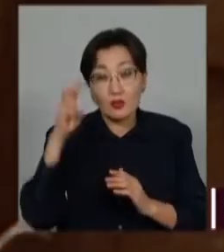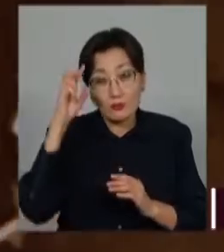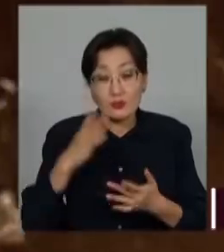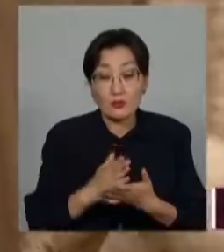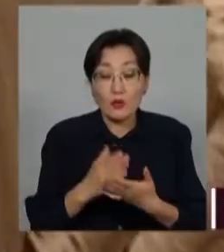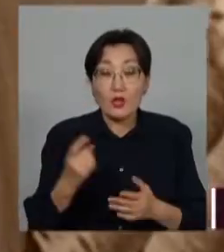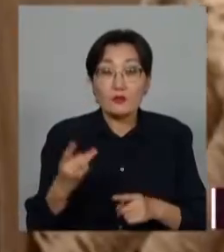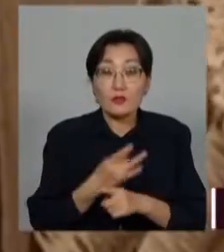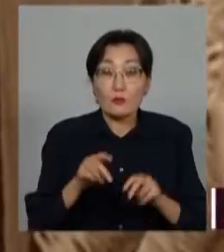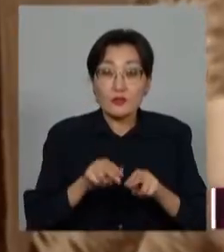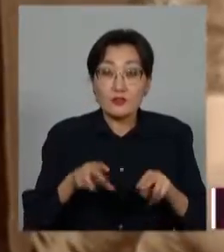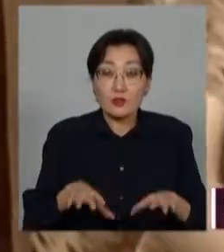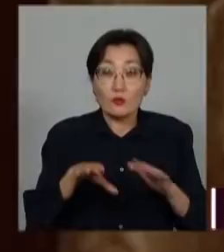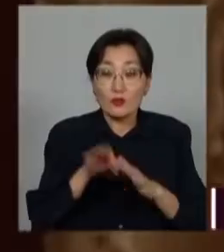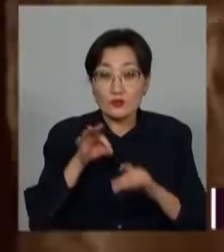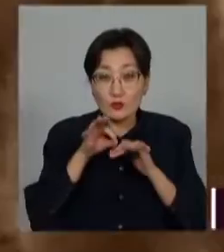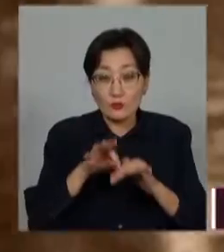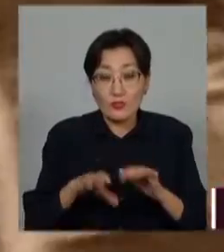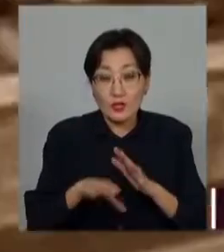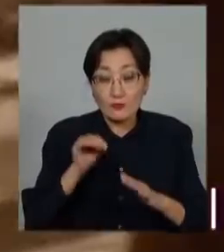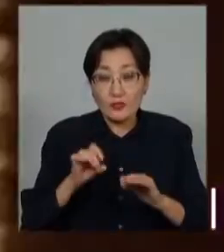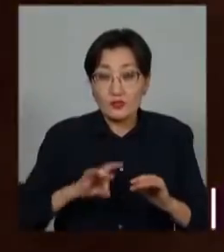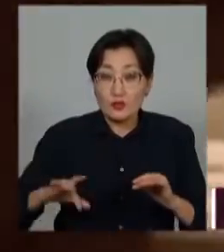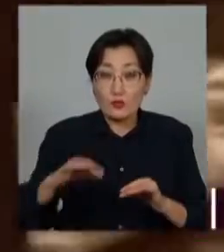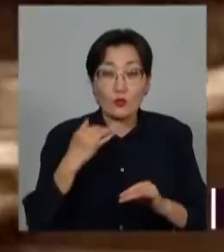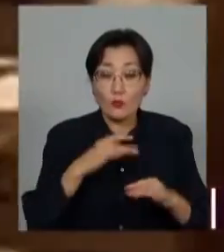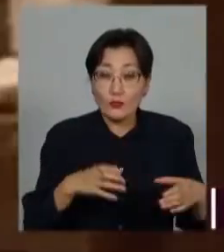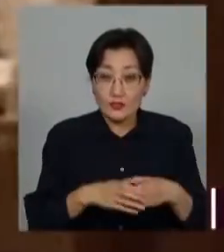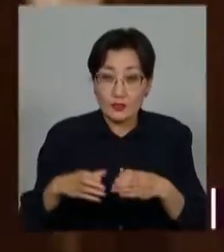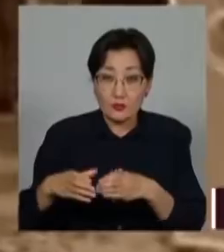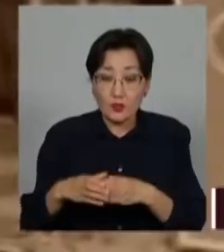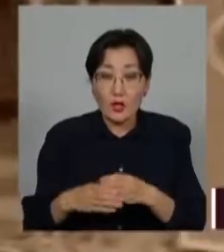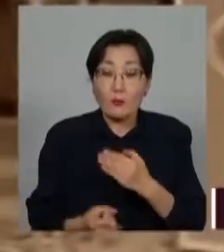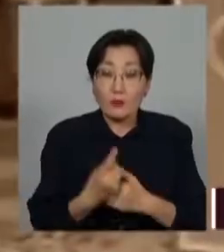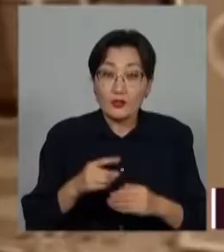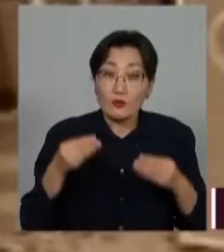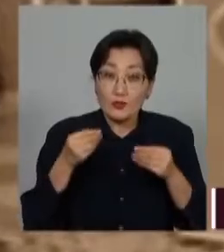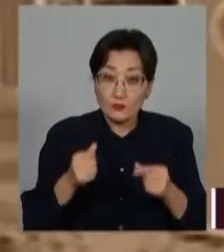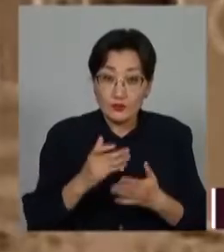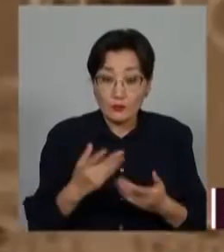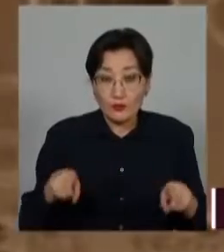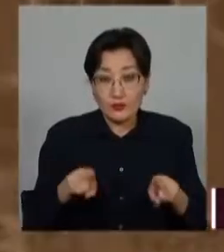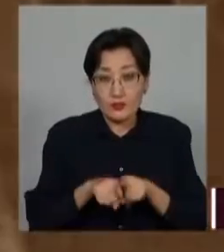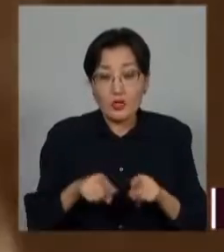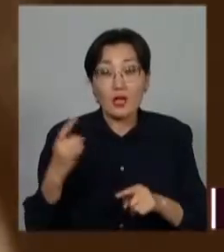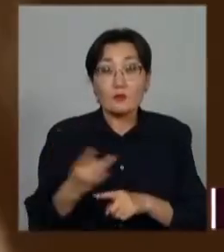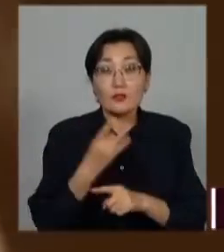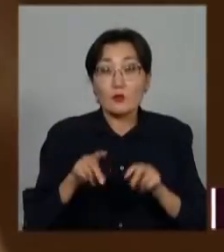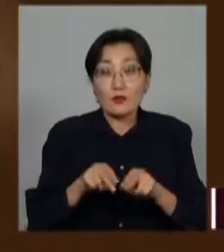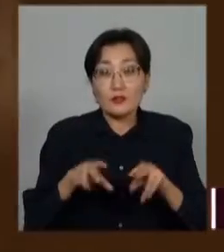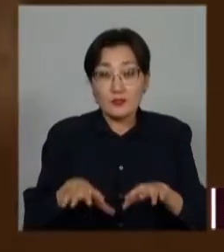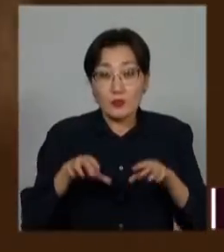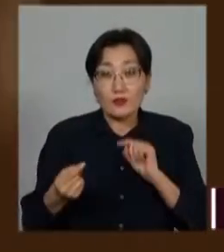күні алғаш рет парламенттік сайлау өткізілді. Сайлау республикада көп партиялықтың қалыптасуына ықпал етті. Осылайша алғаш рет